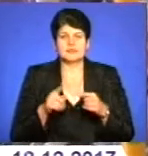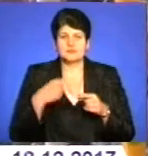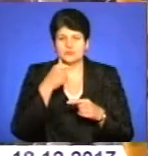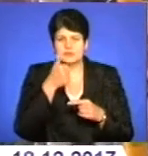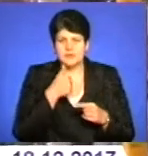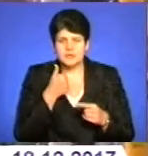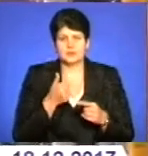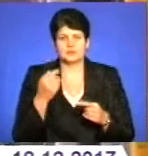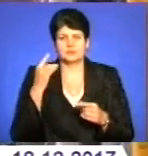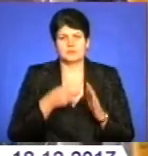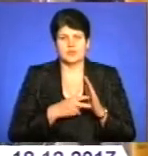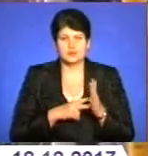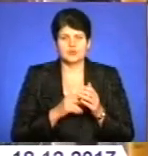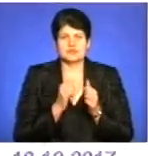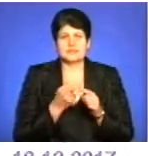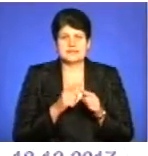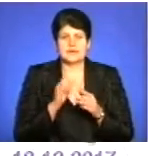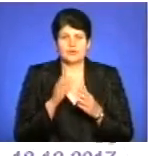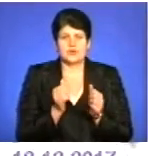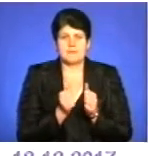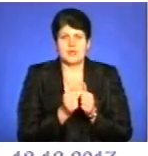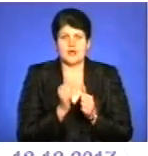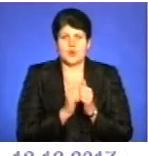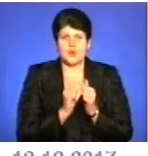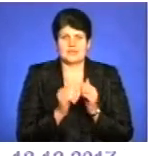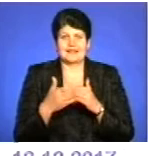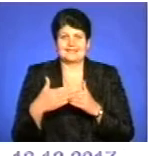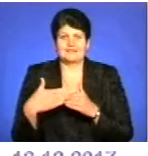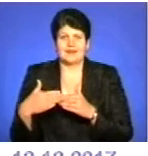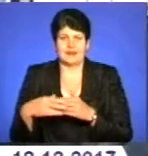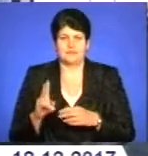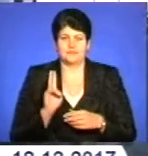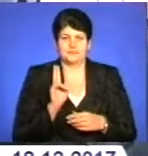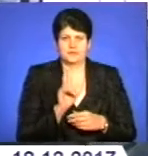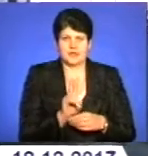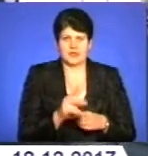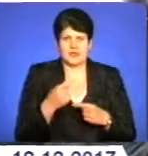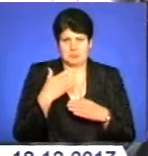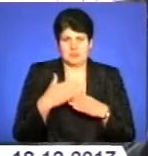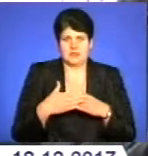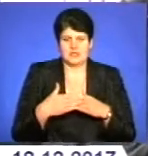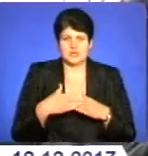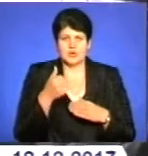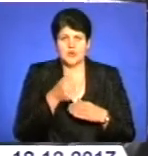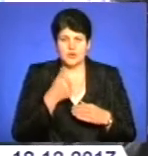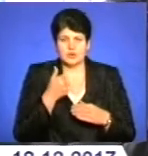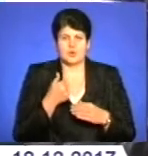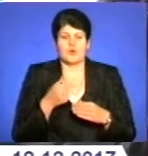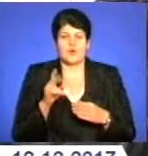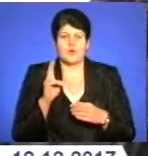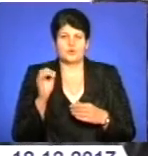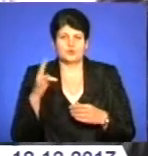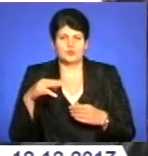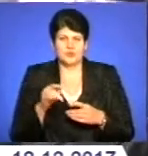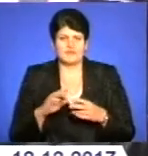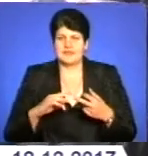валідатори будуть закріплені біля кожних дверей транспортного засобу. Зазначають, у найближчі кілька років кондукторів технологія не замінить, тож пасажири матимуть